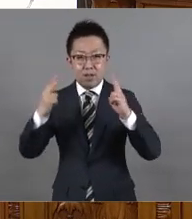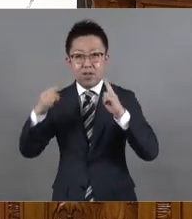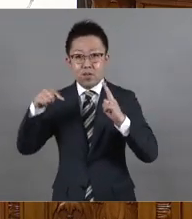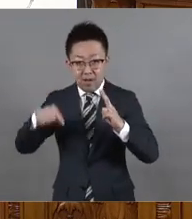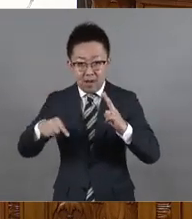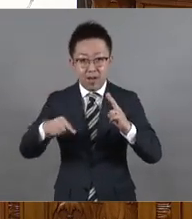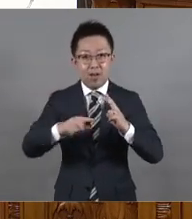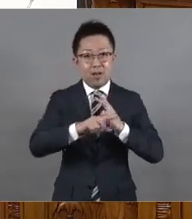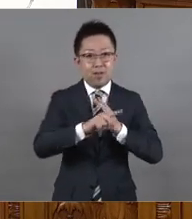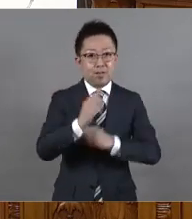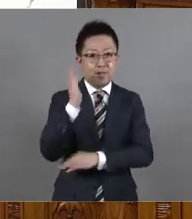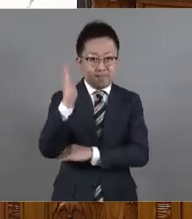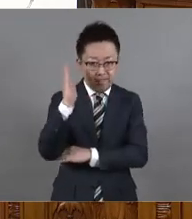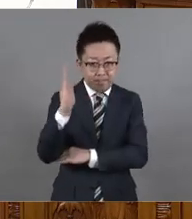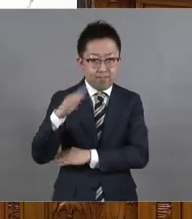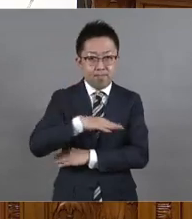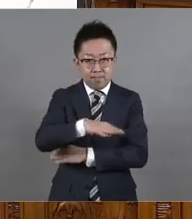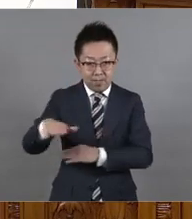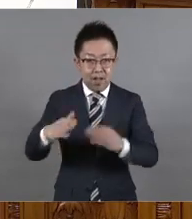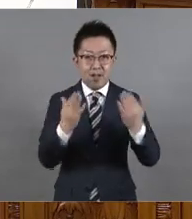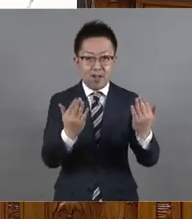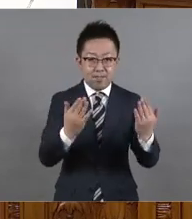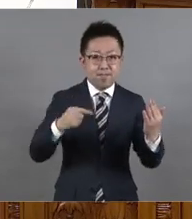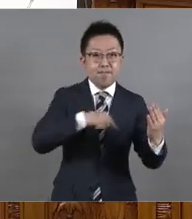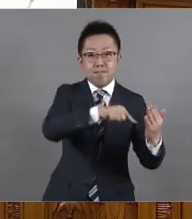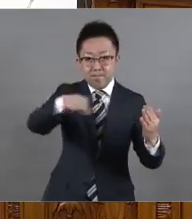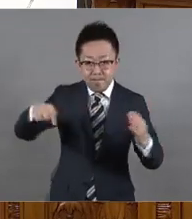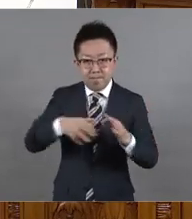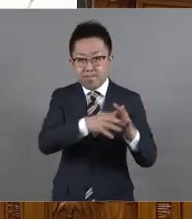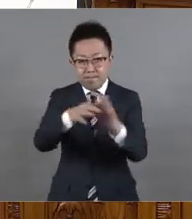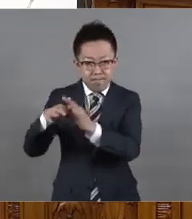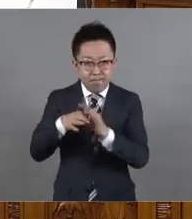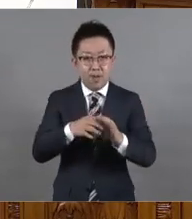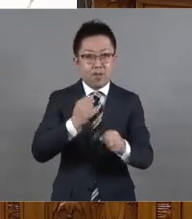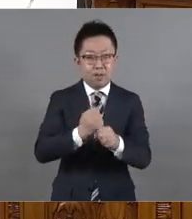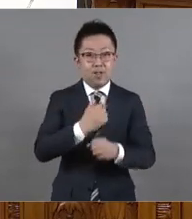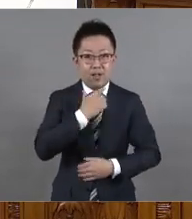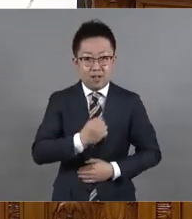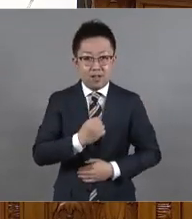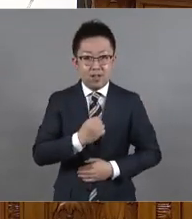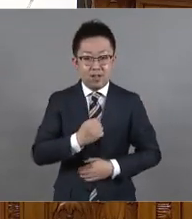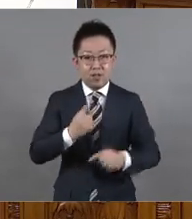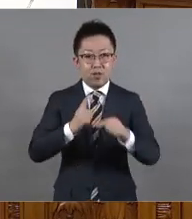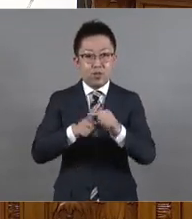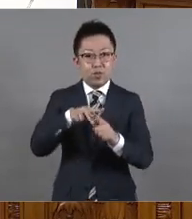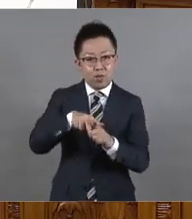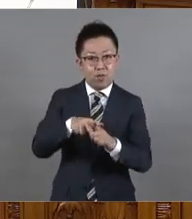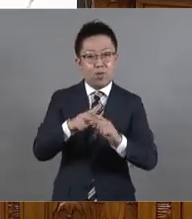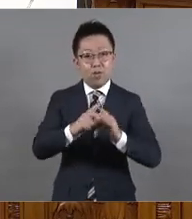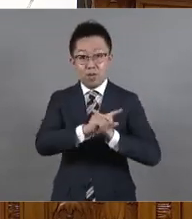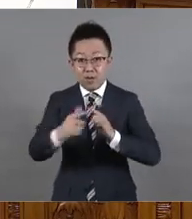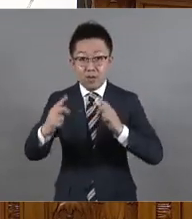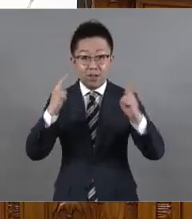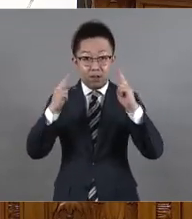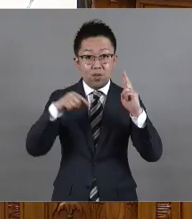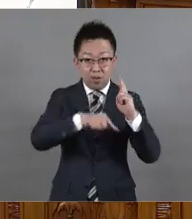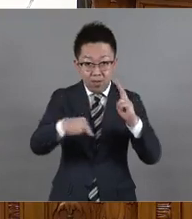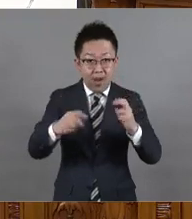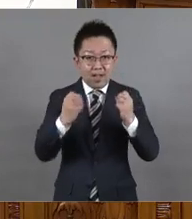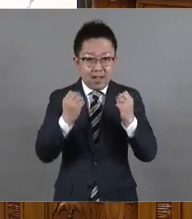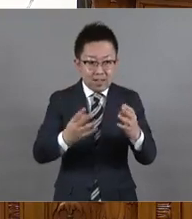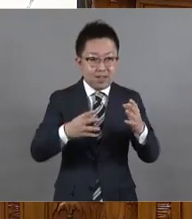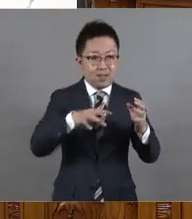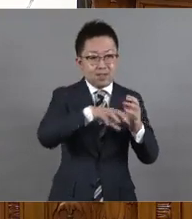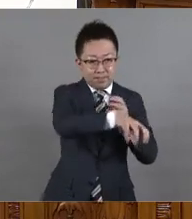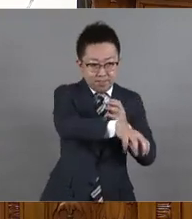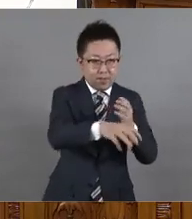学館オープンイノベーションの推進に取り組みますまた集権中小企業に対しては新たな分野への展開